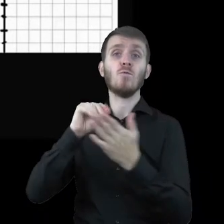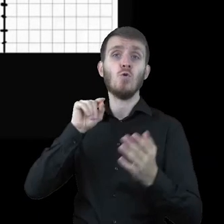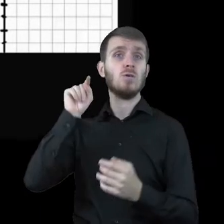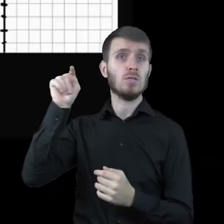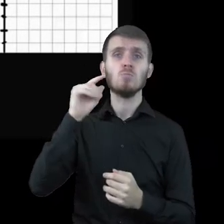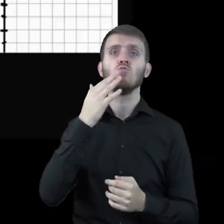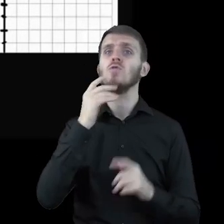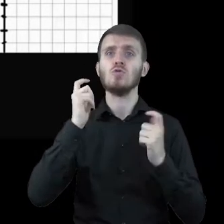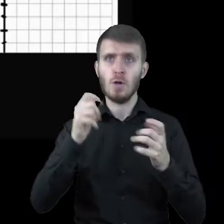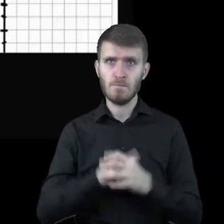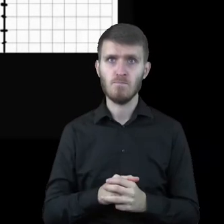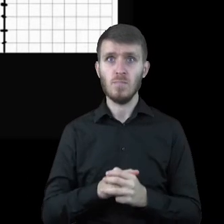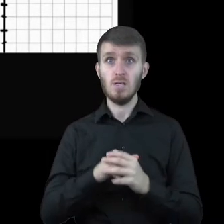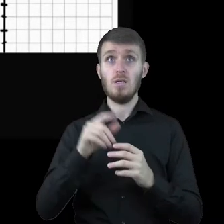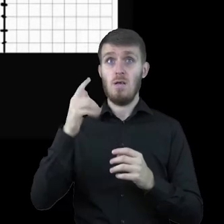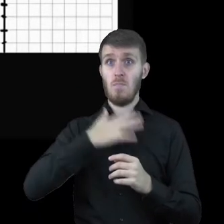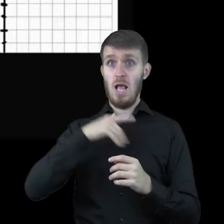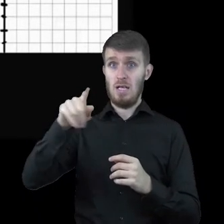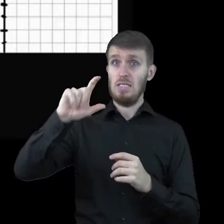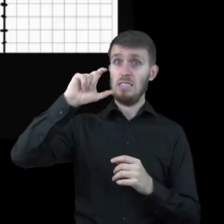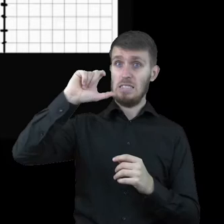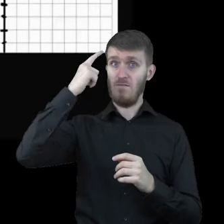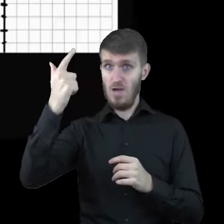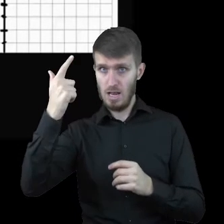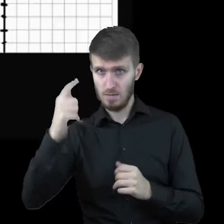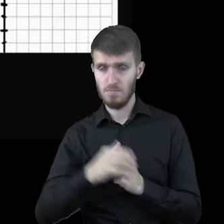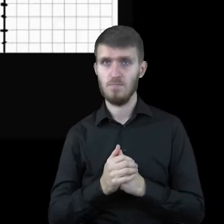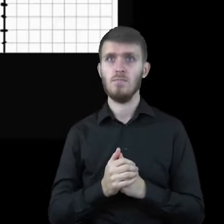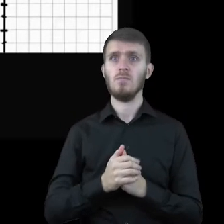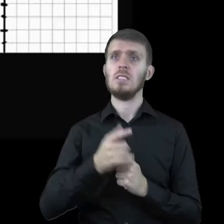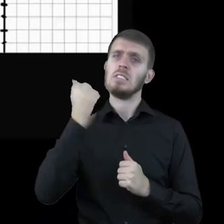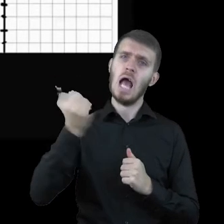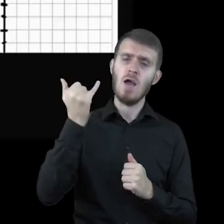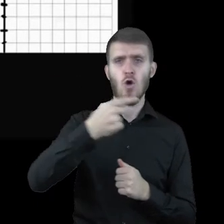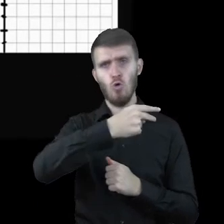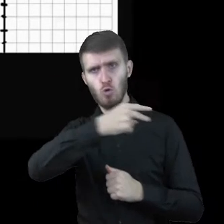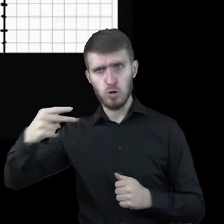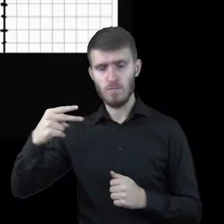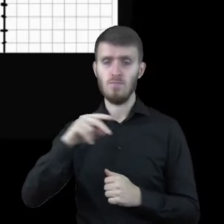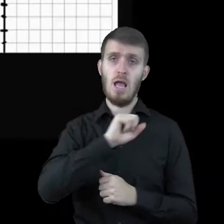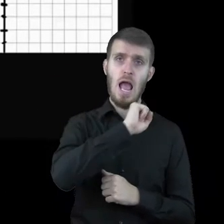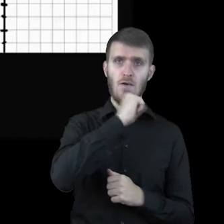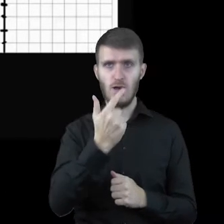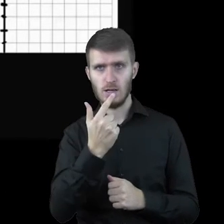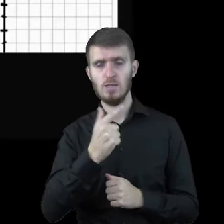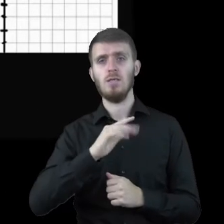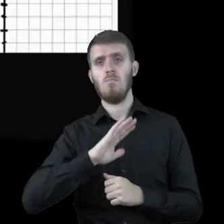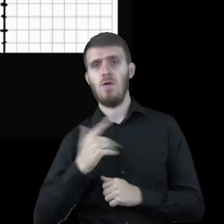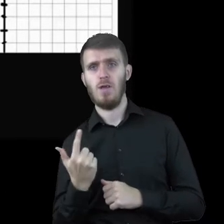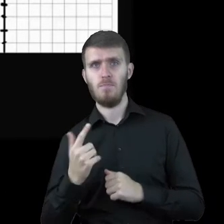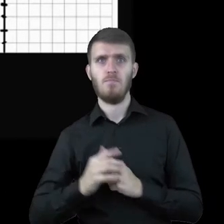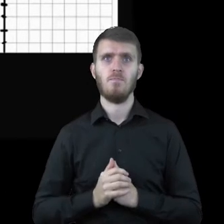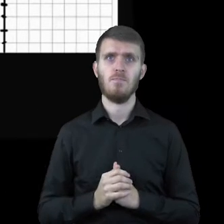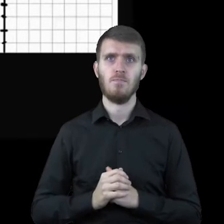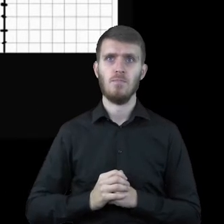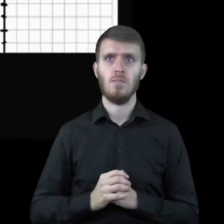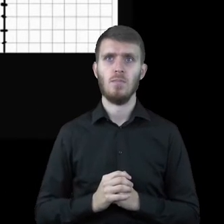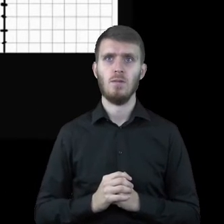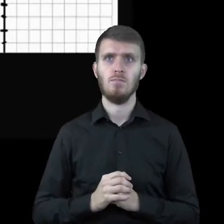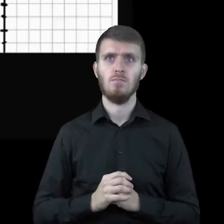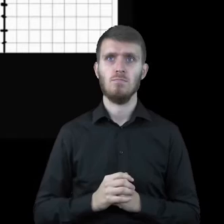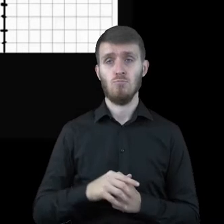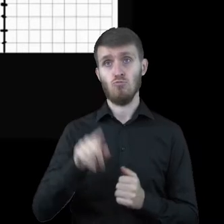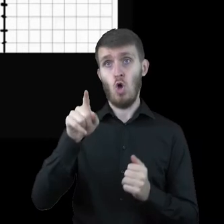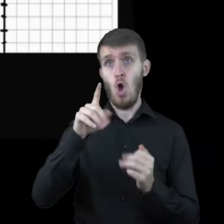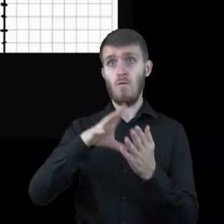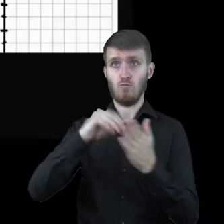że kwadrat długości przeciwprostokątnej jest równy sumie kwadratów długości przyprostokątnych. No